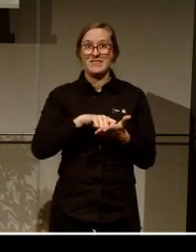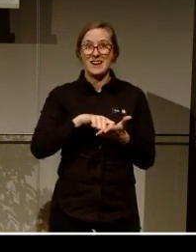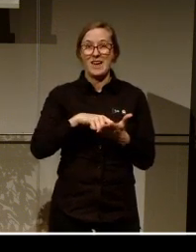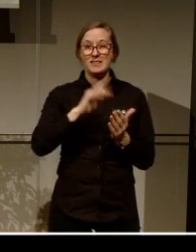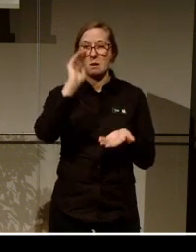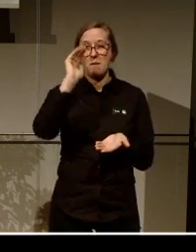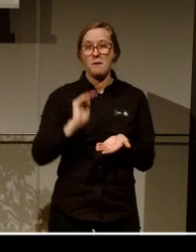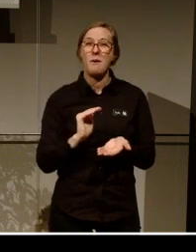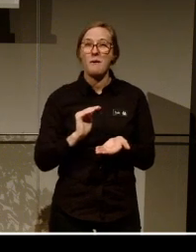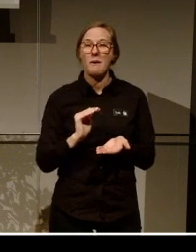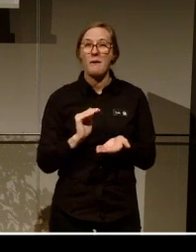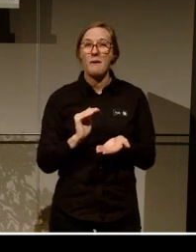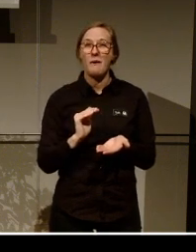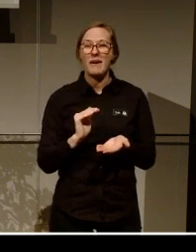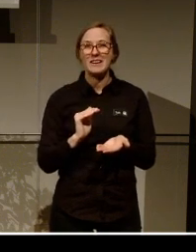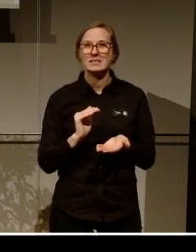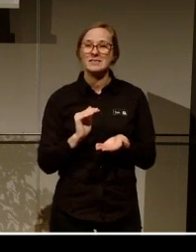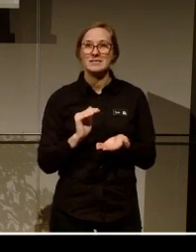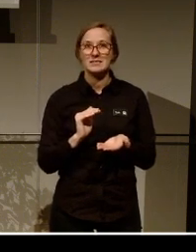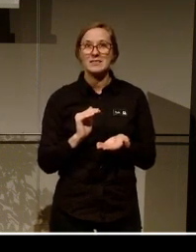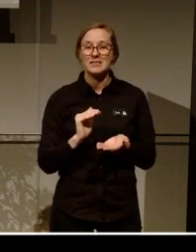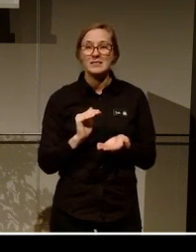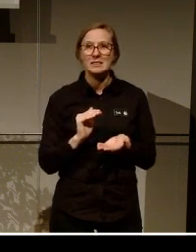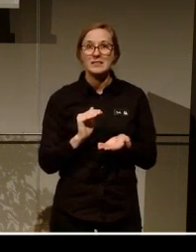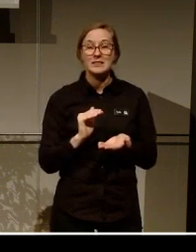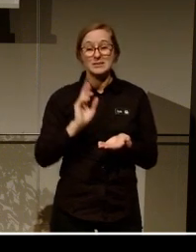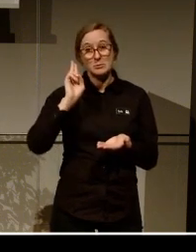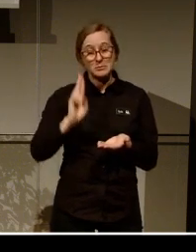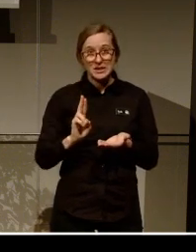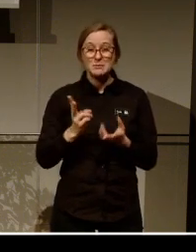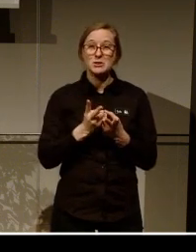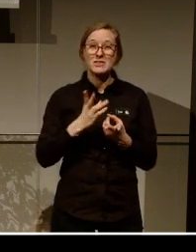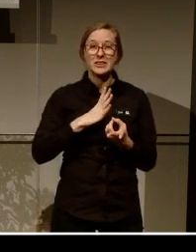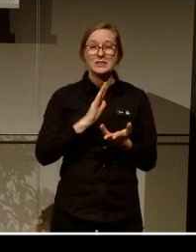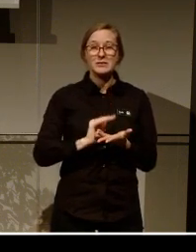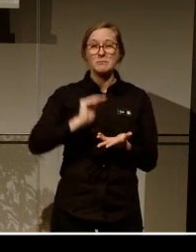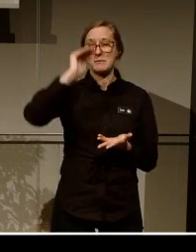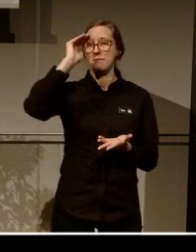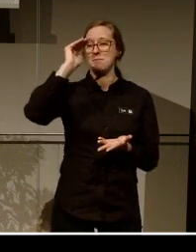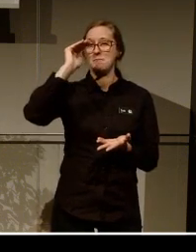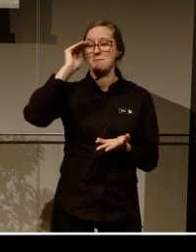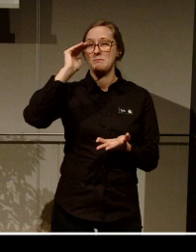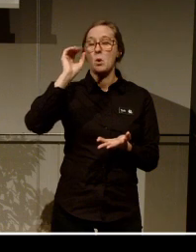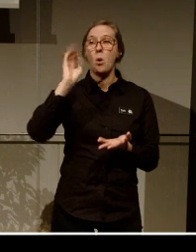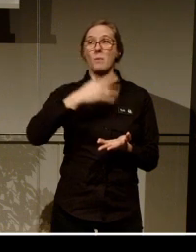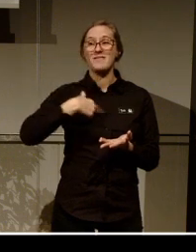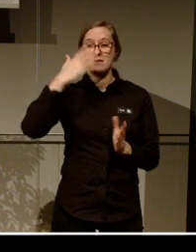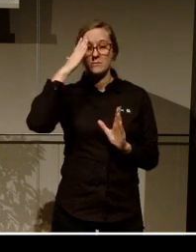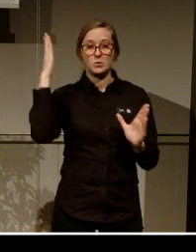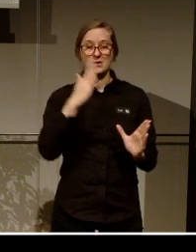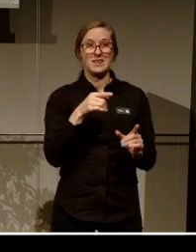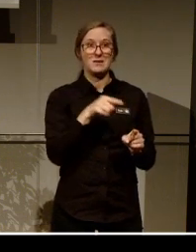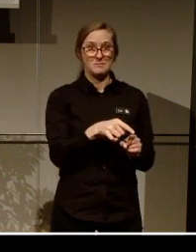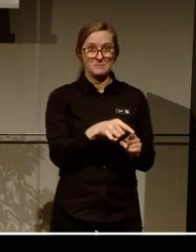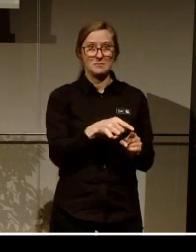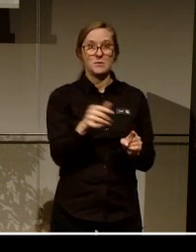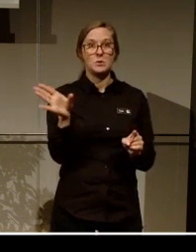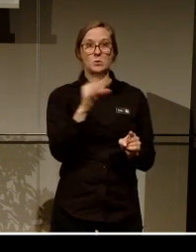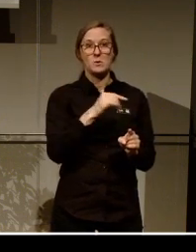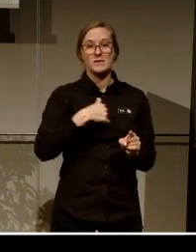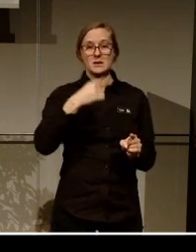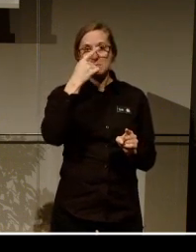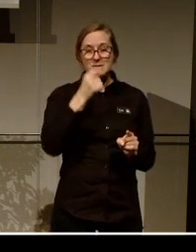lågt de här, mest för sakens skull, att det är mycket mer, så ser man att hade vi bara fokuserat på det här så missar vi ganska stor del